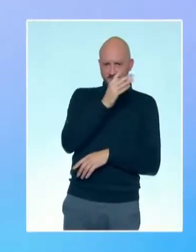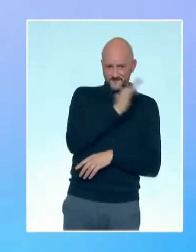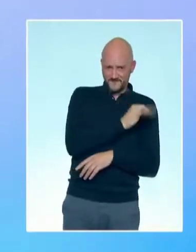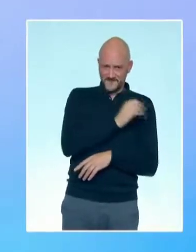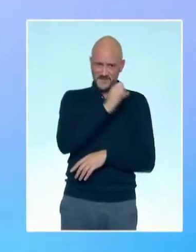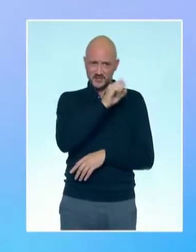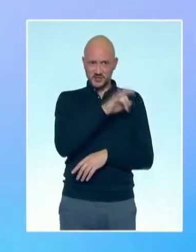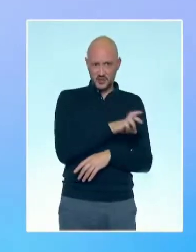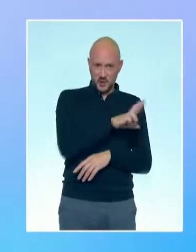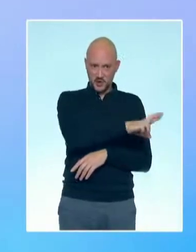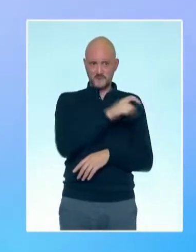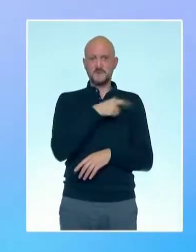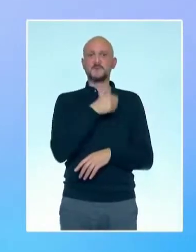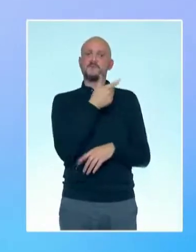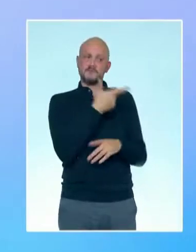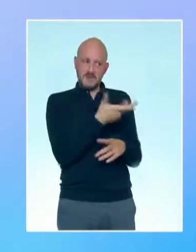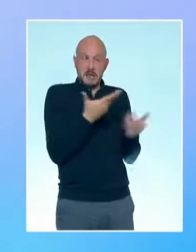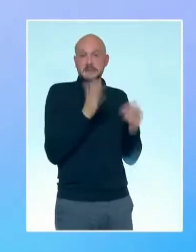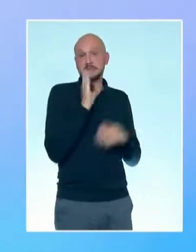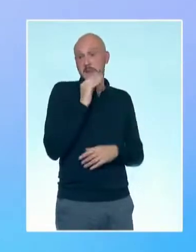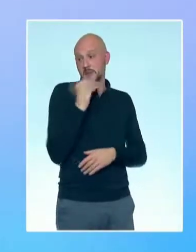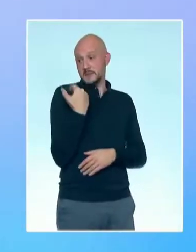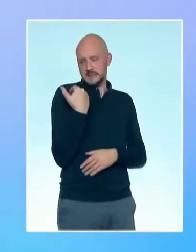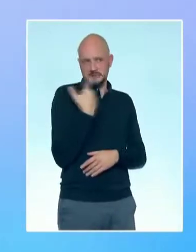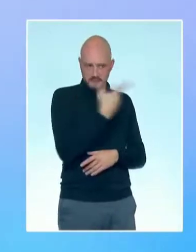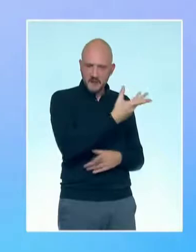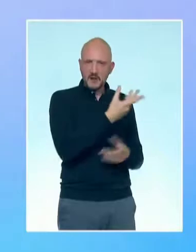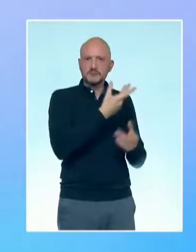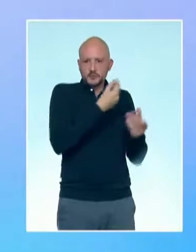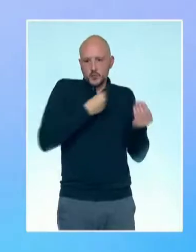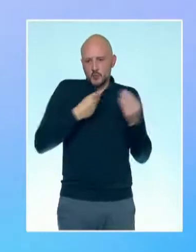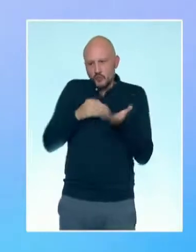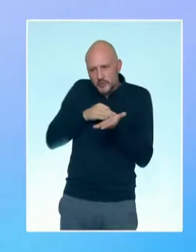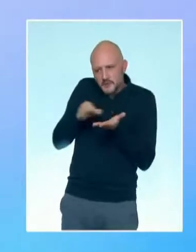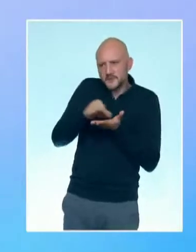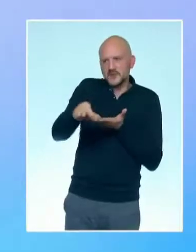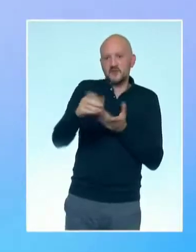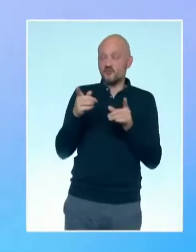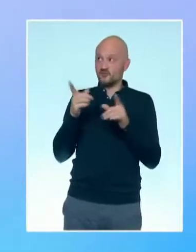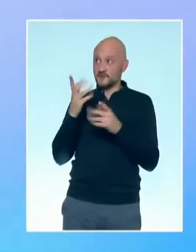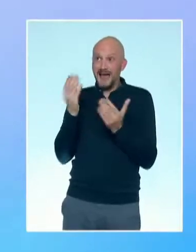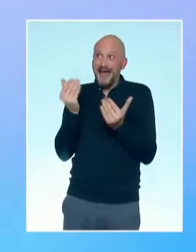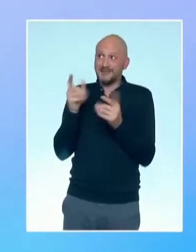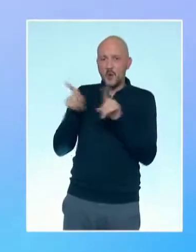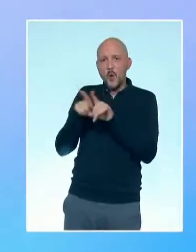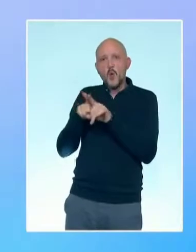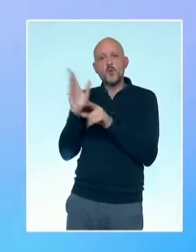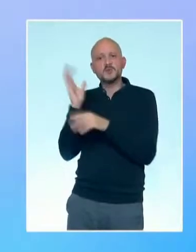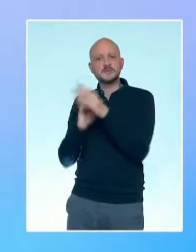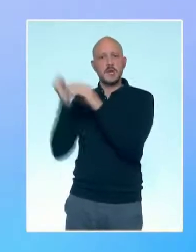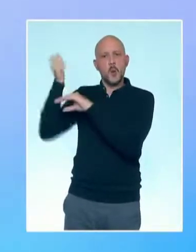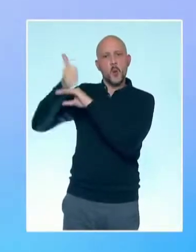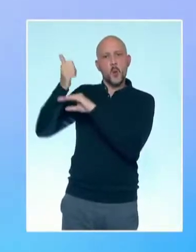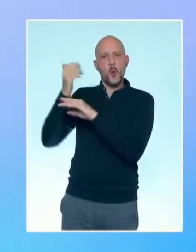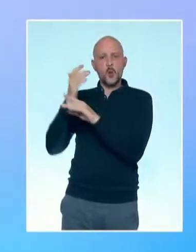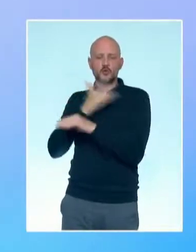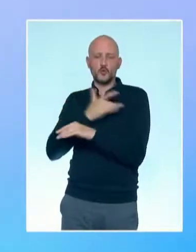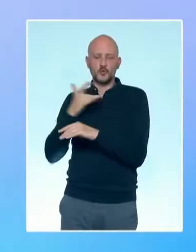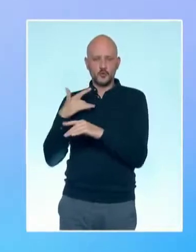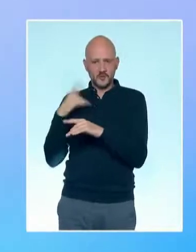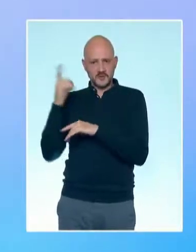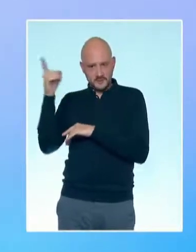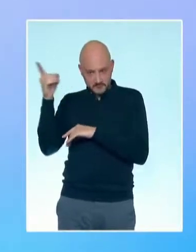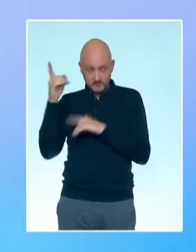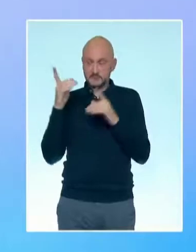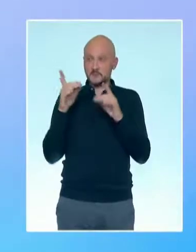moi. Enregistrer deux avis favorables importants, celui de la Haute Autorité de Santé et celui du Conseil consultatif national